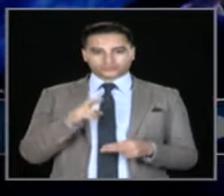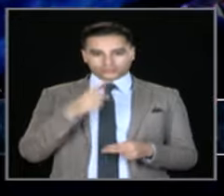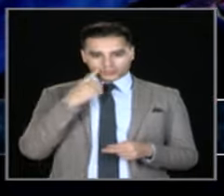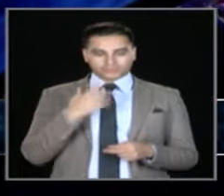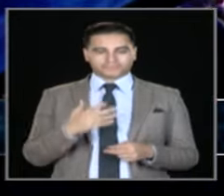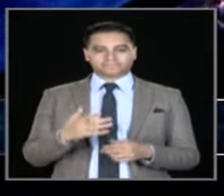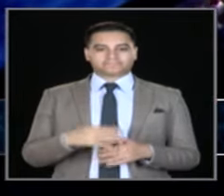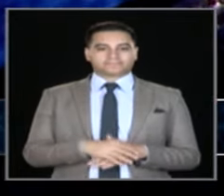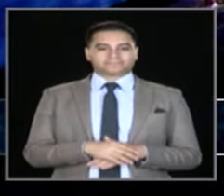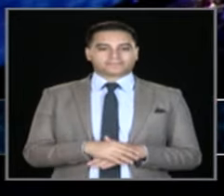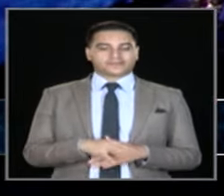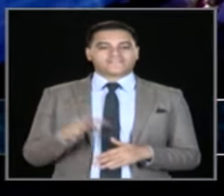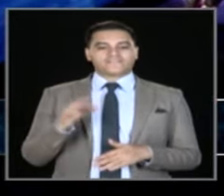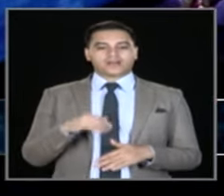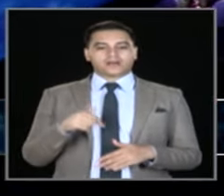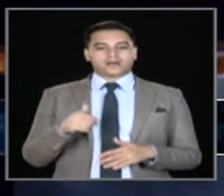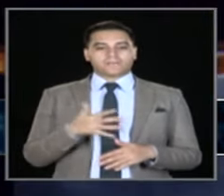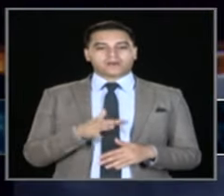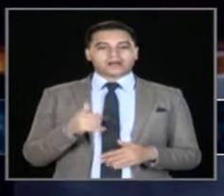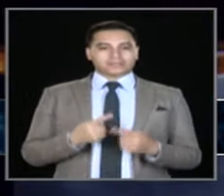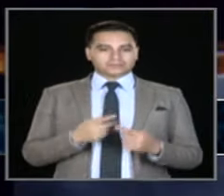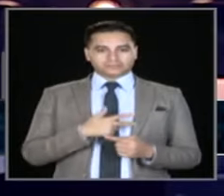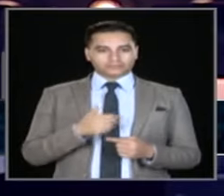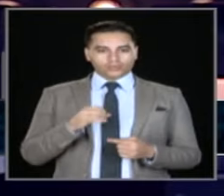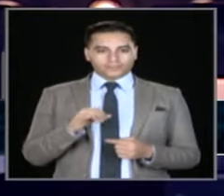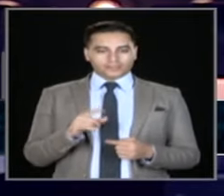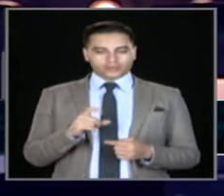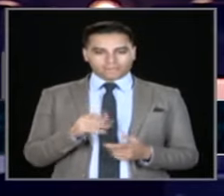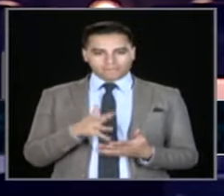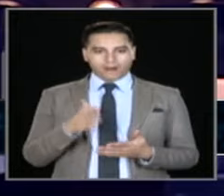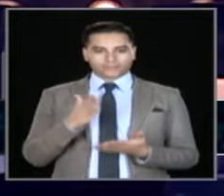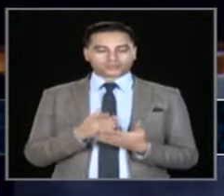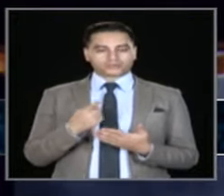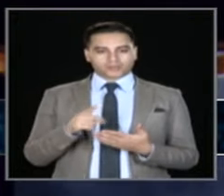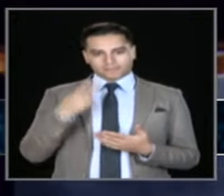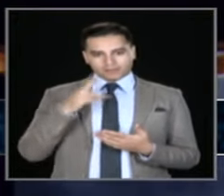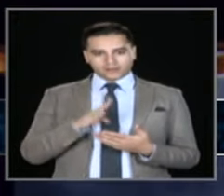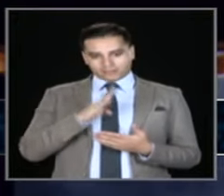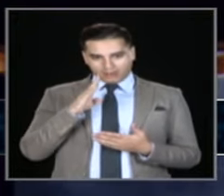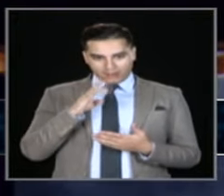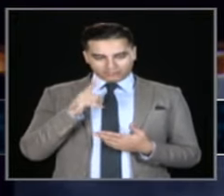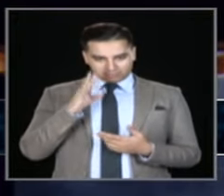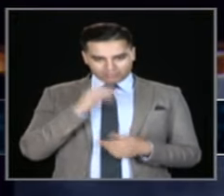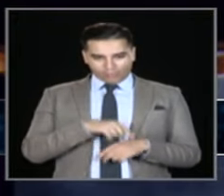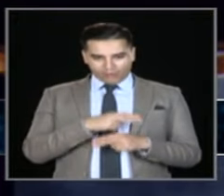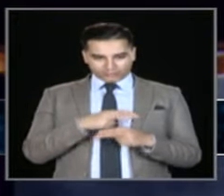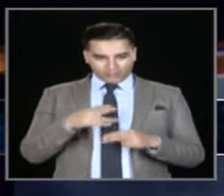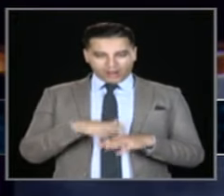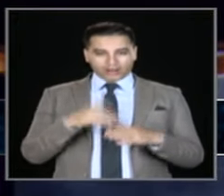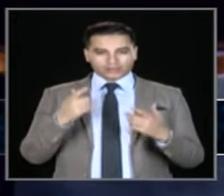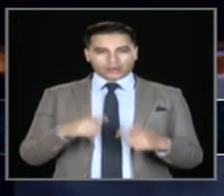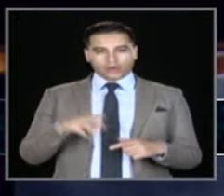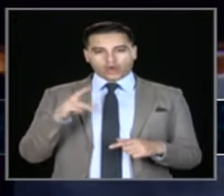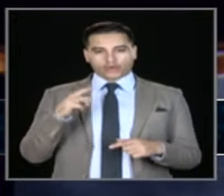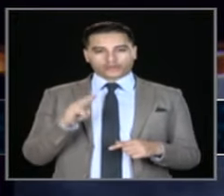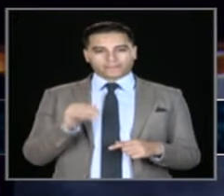كاونتر في اي بحر تقع جزيره كومينو البحر المتوسط صح من هو السلطان العثماني صاحب اطول فتره في حكم الدوله